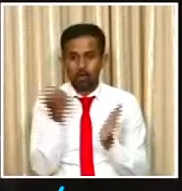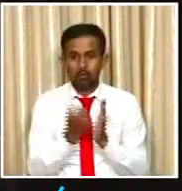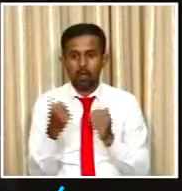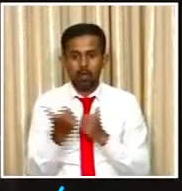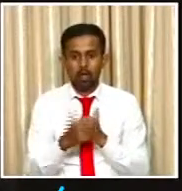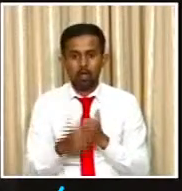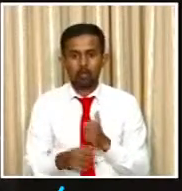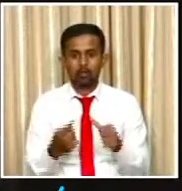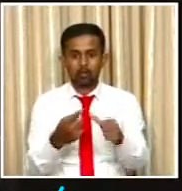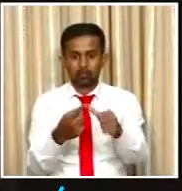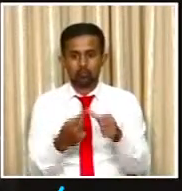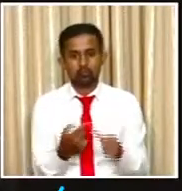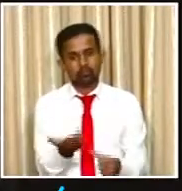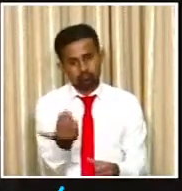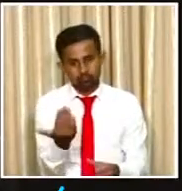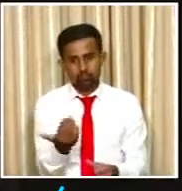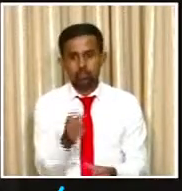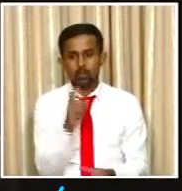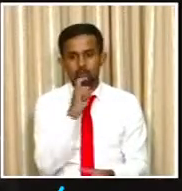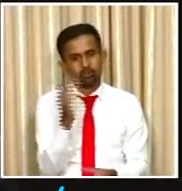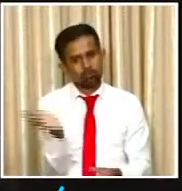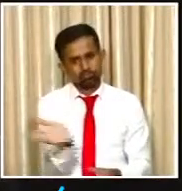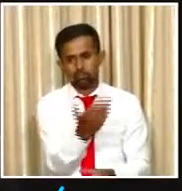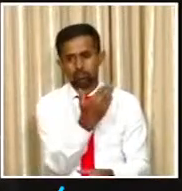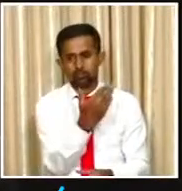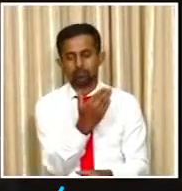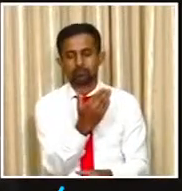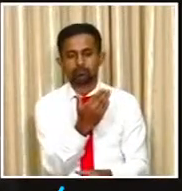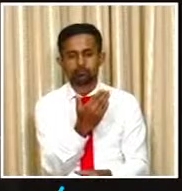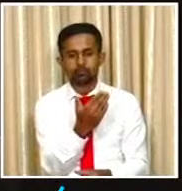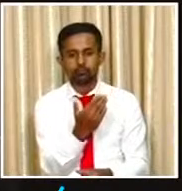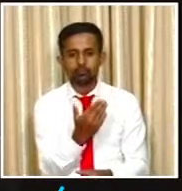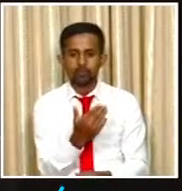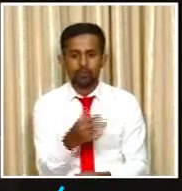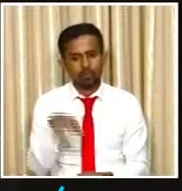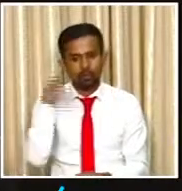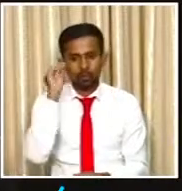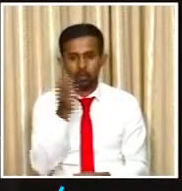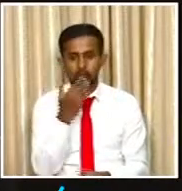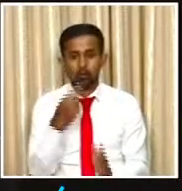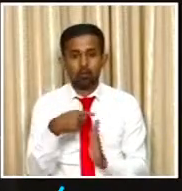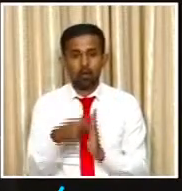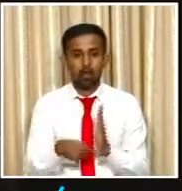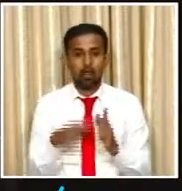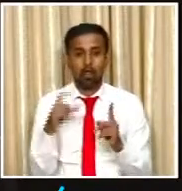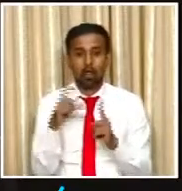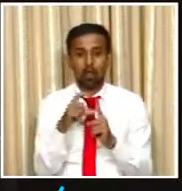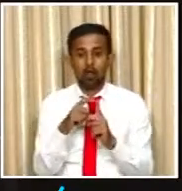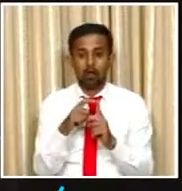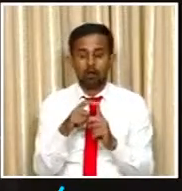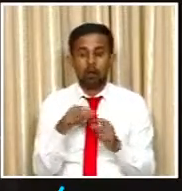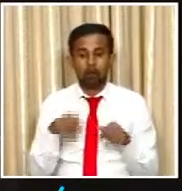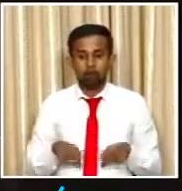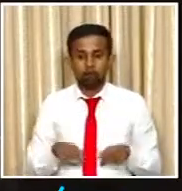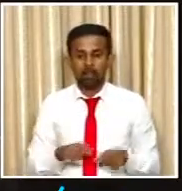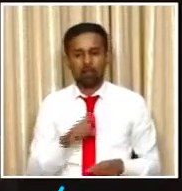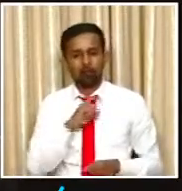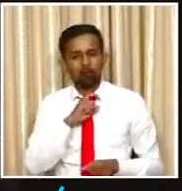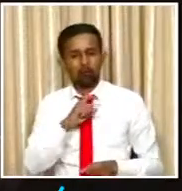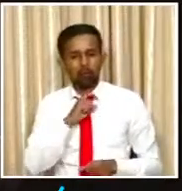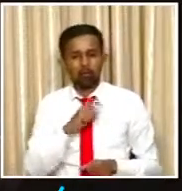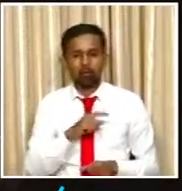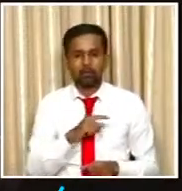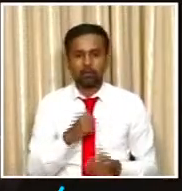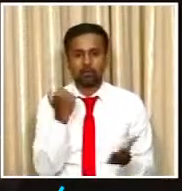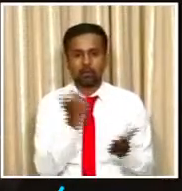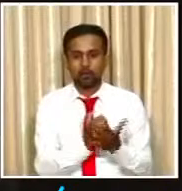මේකට දැන් උත්තර බඳින්න උසාවි යමු මේකට එතකොට තේරුම් ගන්න මේ රටේ ඩයනා ගමගේ මෙතන ඉඳගෙන කෑ ගැහුවා මේ ලේකන